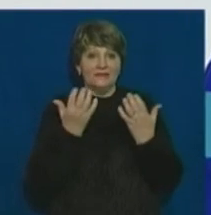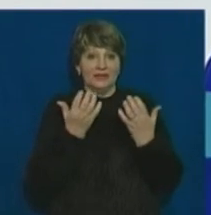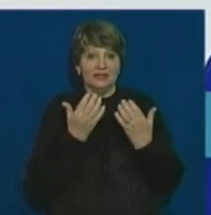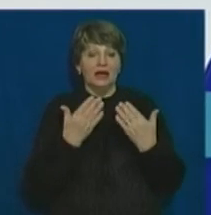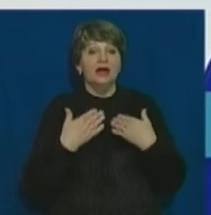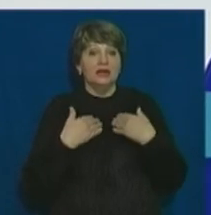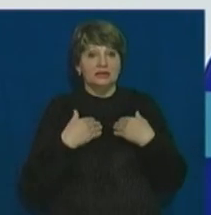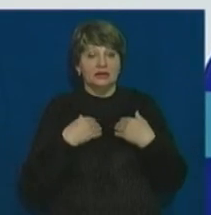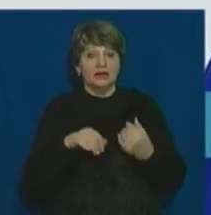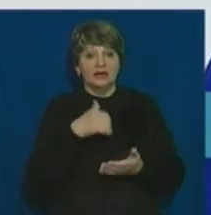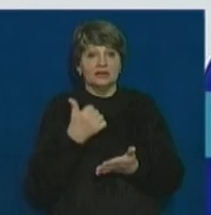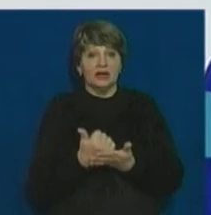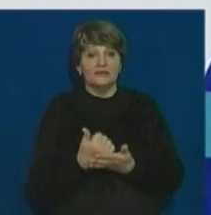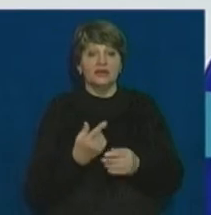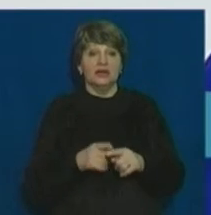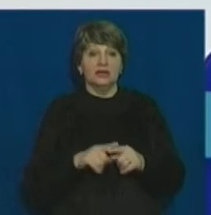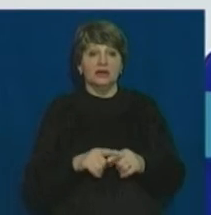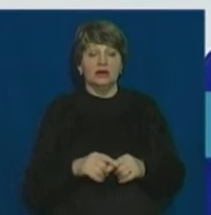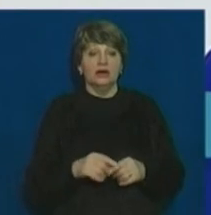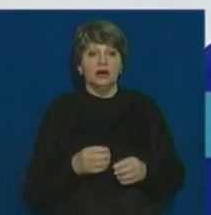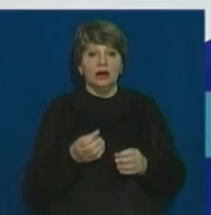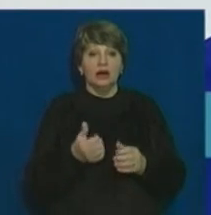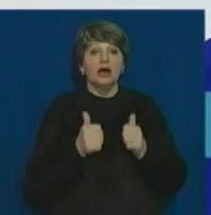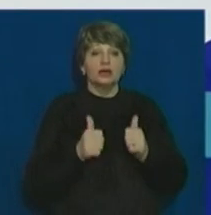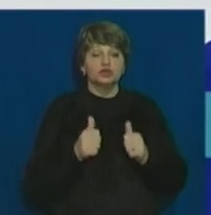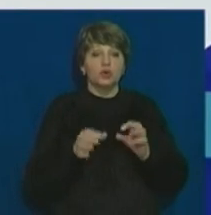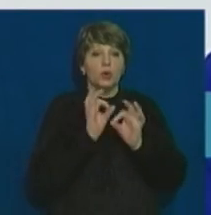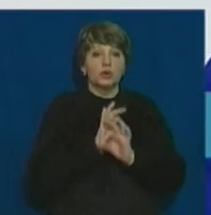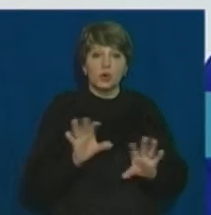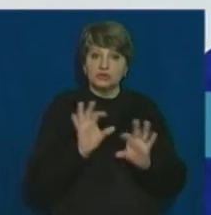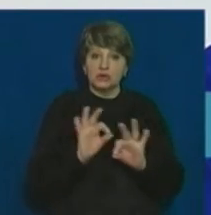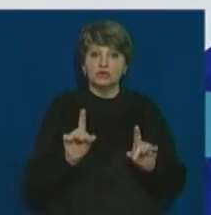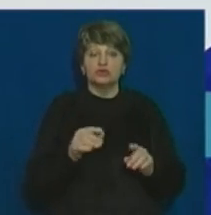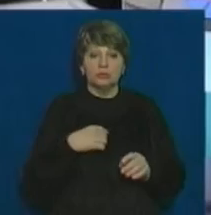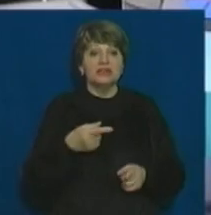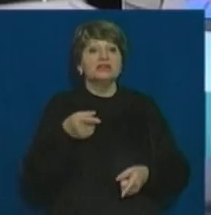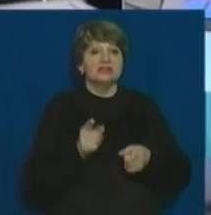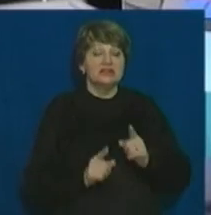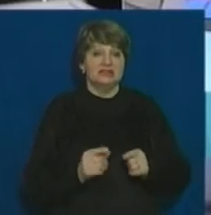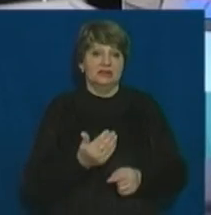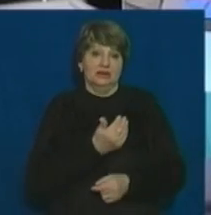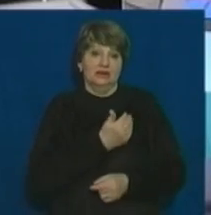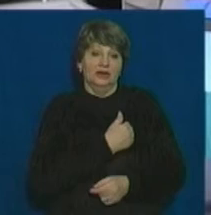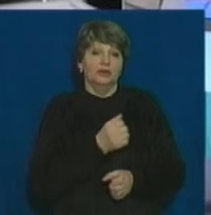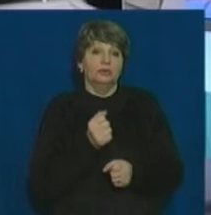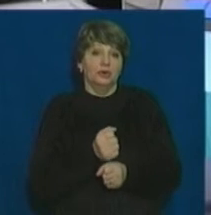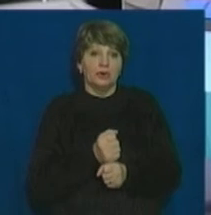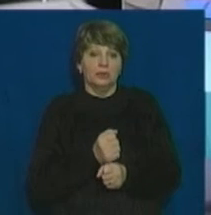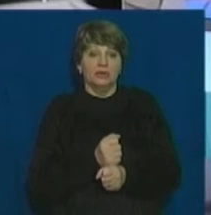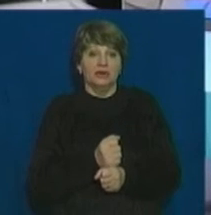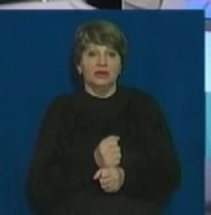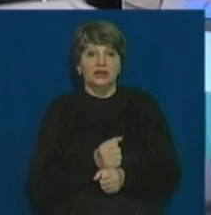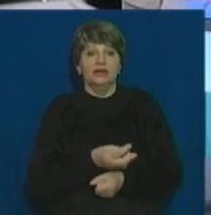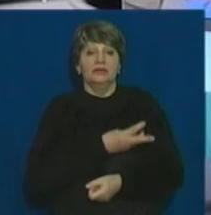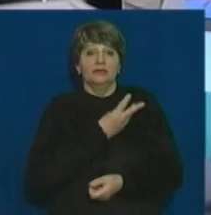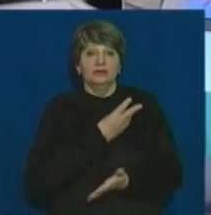це гарний інформаційний супровід зробити, що ми намагаємося робити. Да? І якби, я так